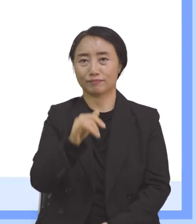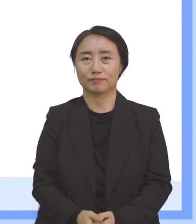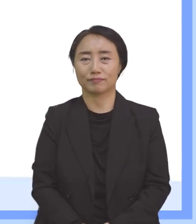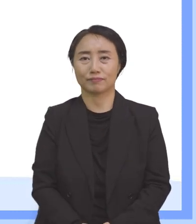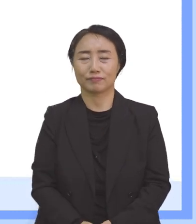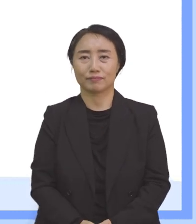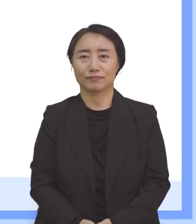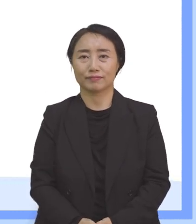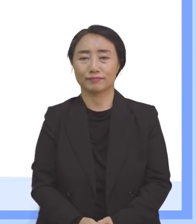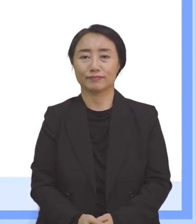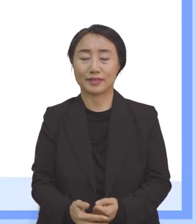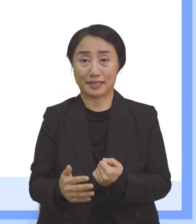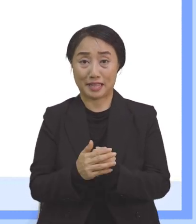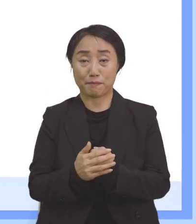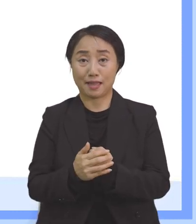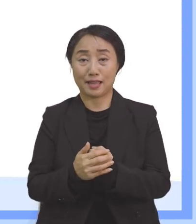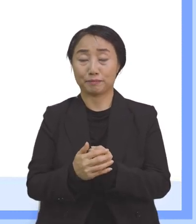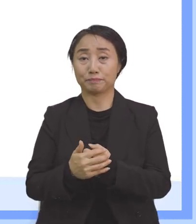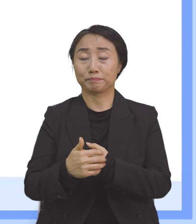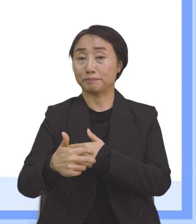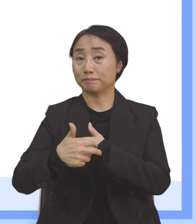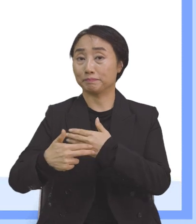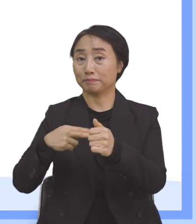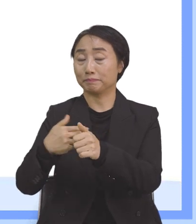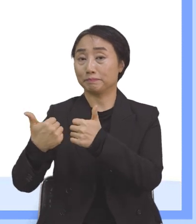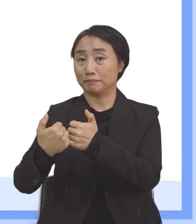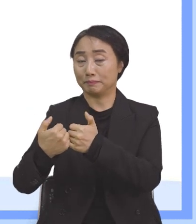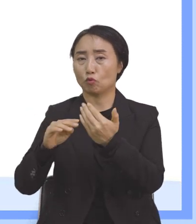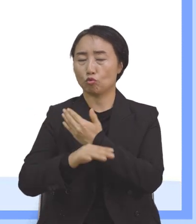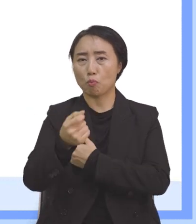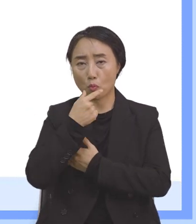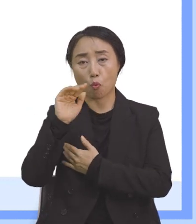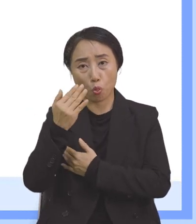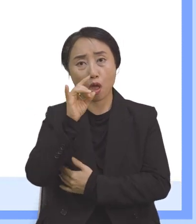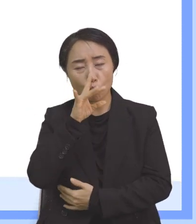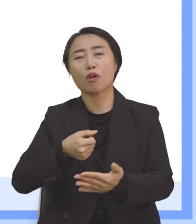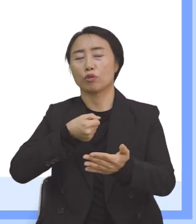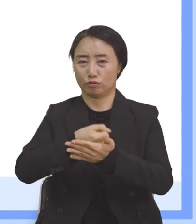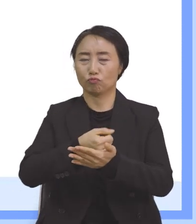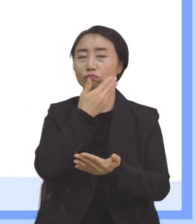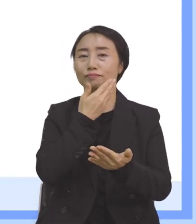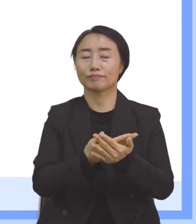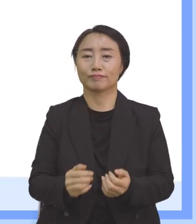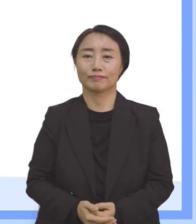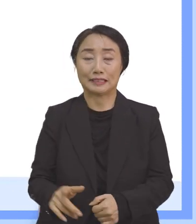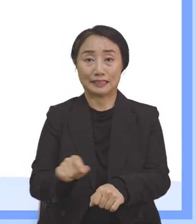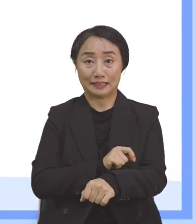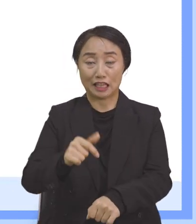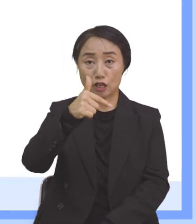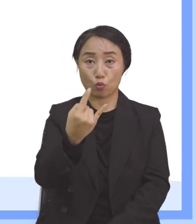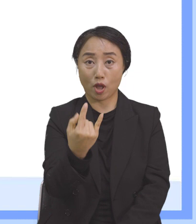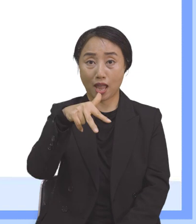경우가 있습니다. 따라서 진료를 볼 때 의사와 상의하여 복용 여부를 결정하는 것이 중요합니다.